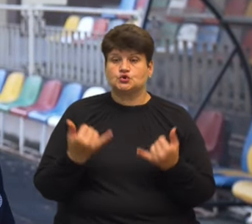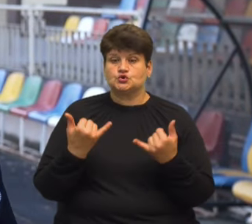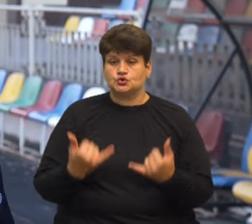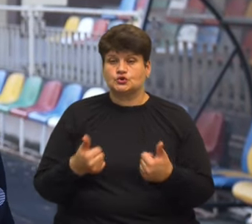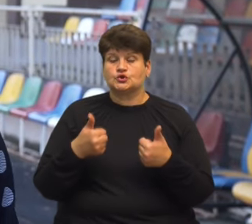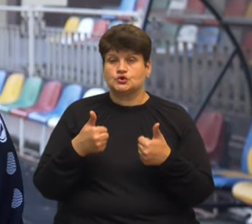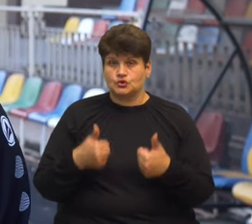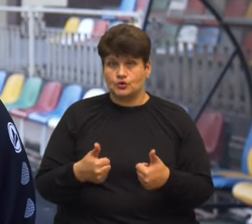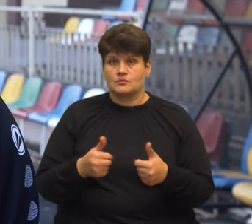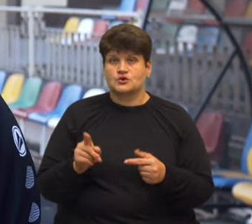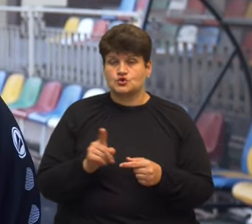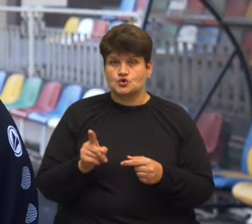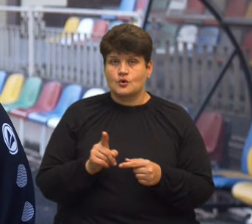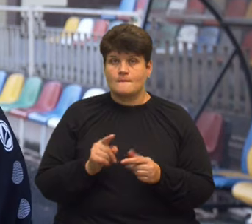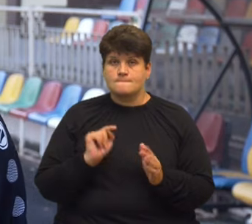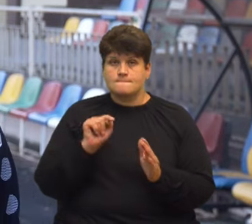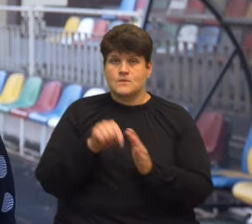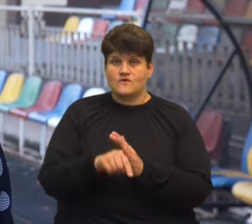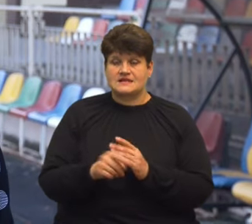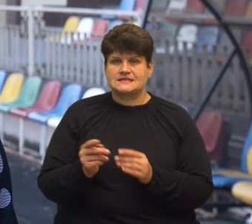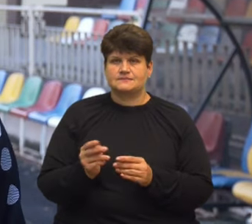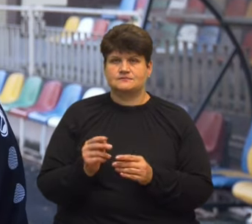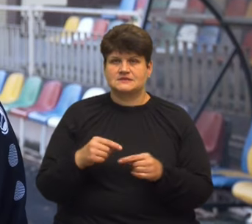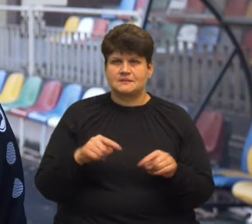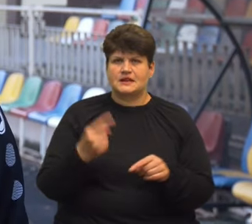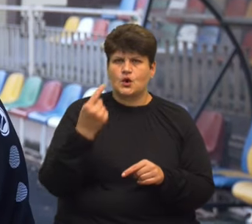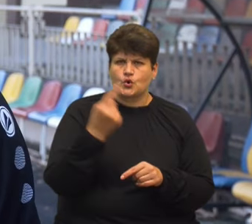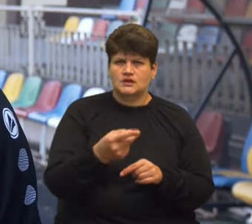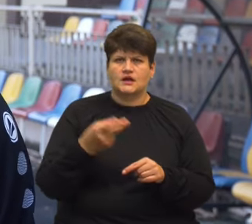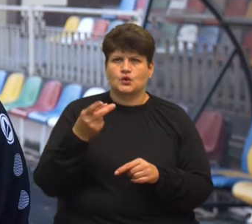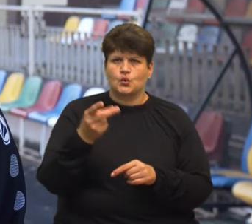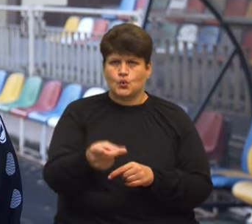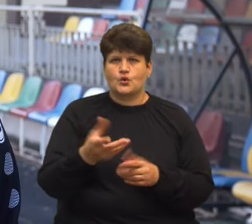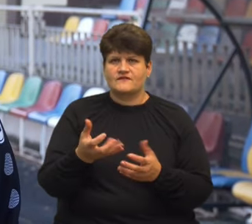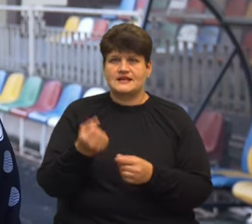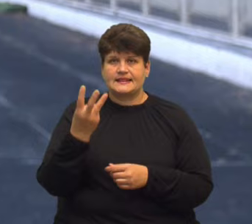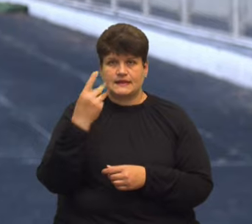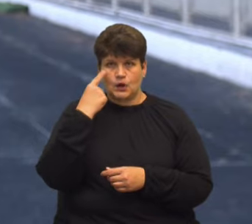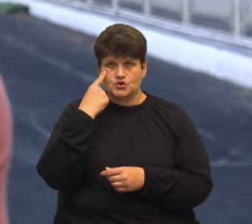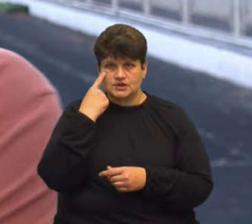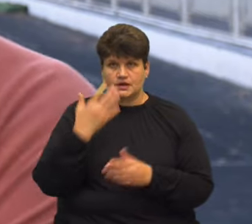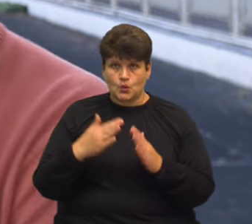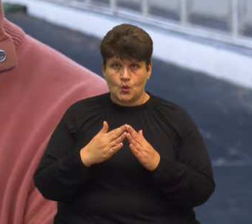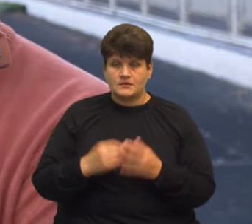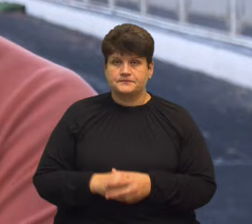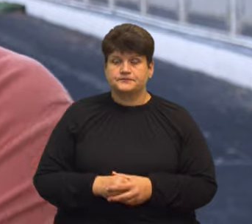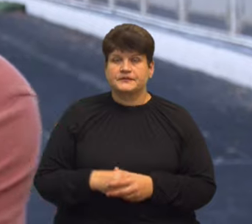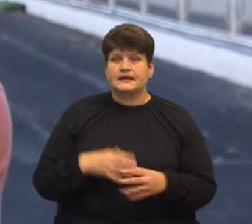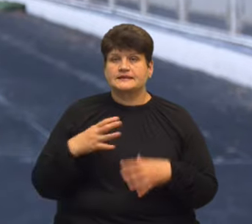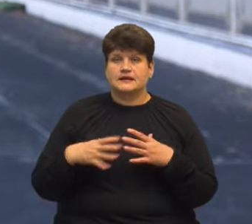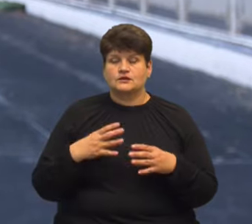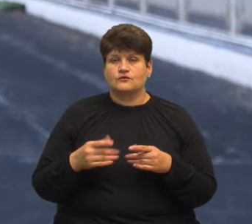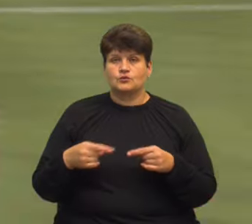що, так сказати, прорвало, забили один, забили другий, взяли 3 очки вдома. Тренер футбольної команди